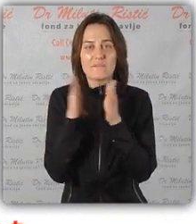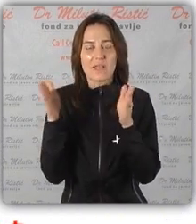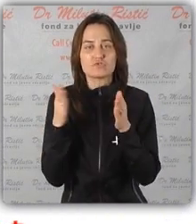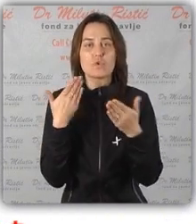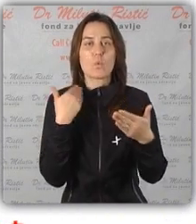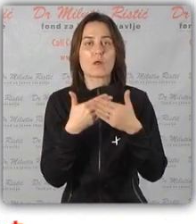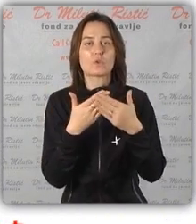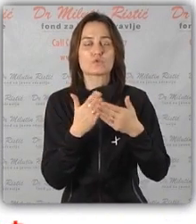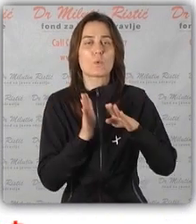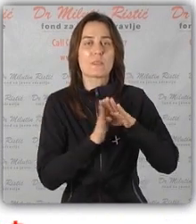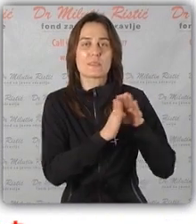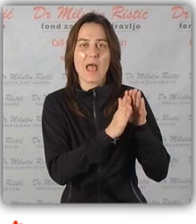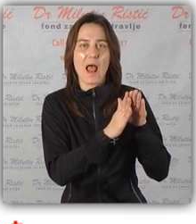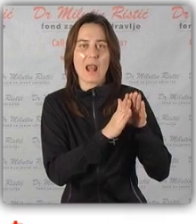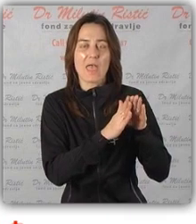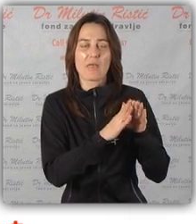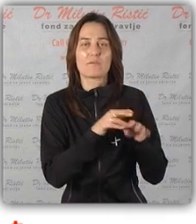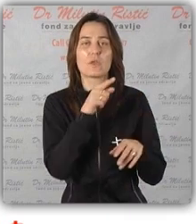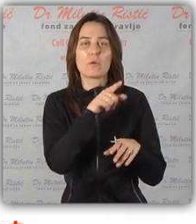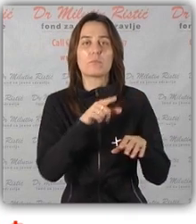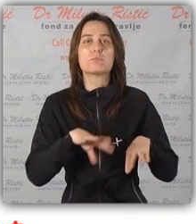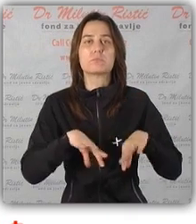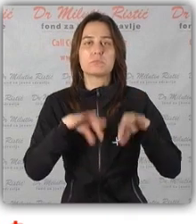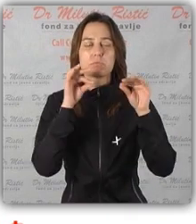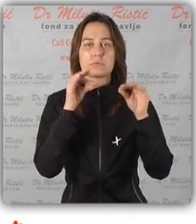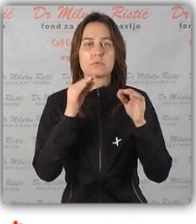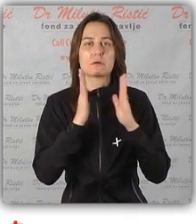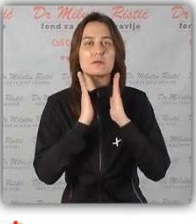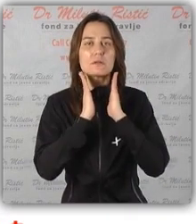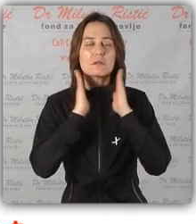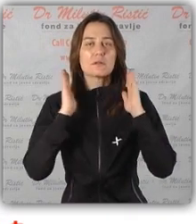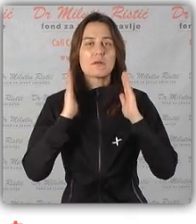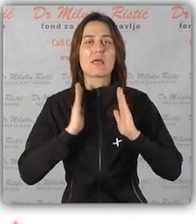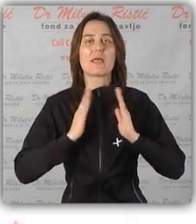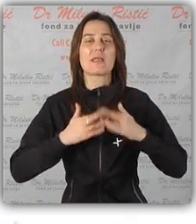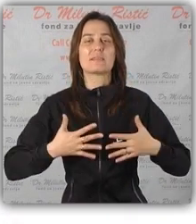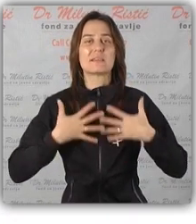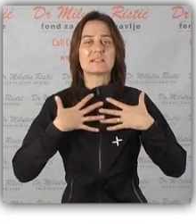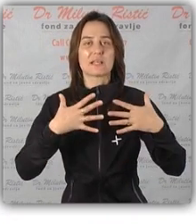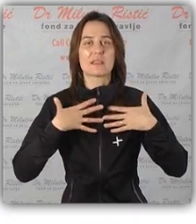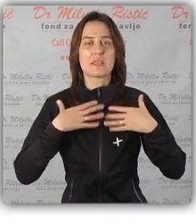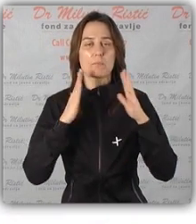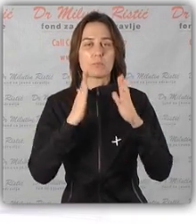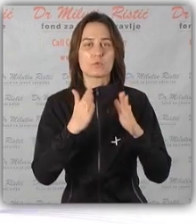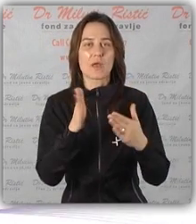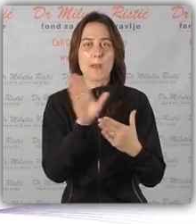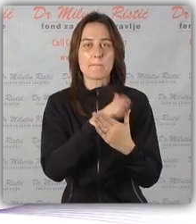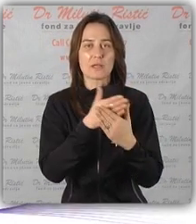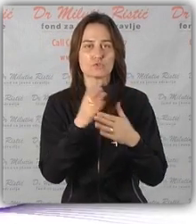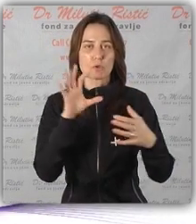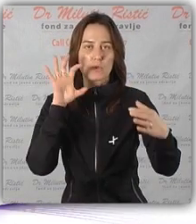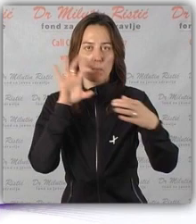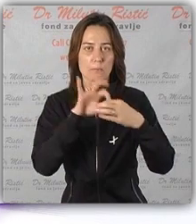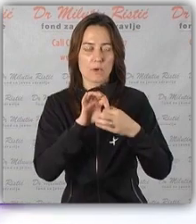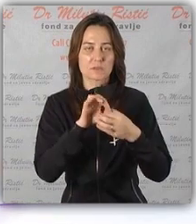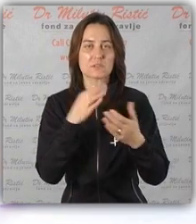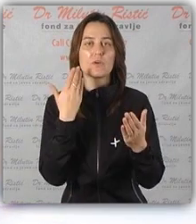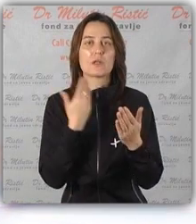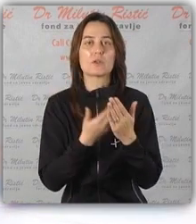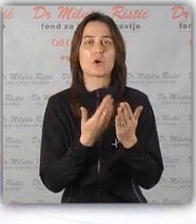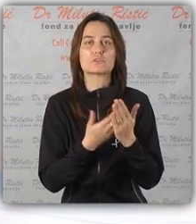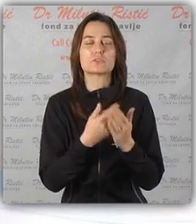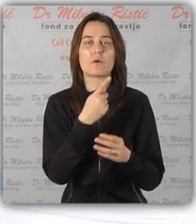lobus nešto veći u odnosu na levi i oni su lokalizovani sa bočnih strana disajnih puteva i međusobno su